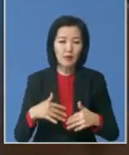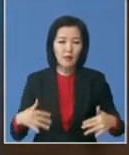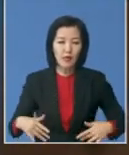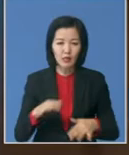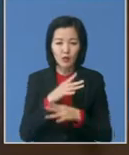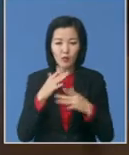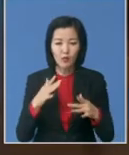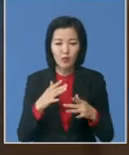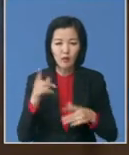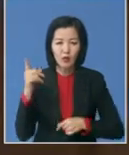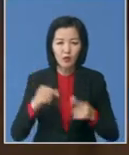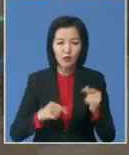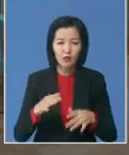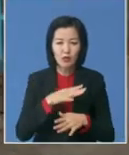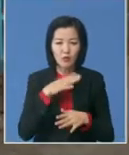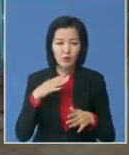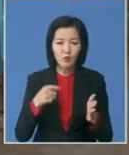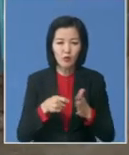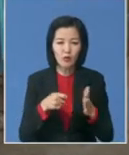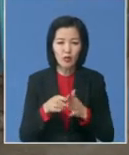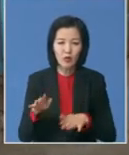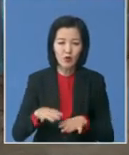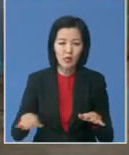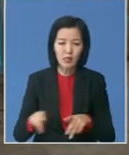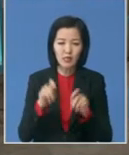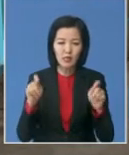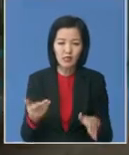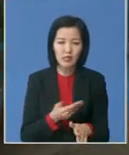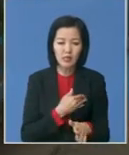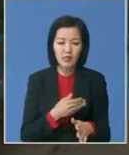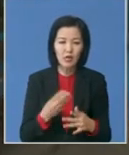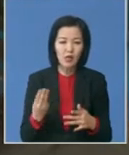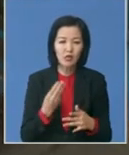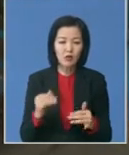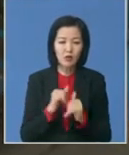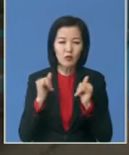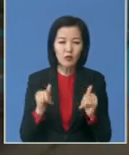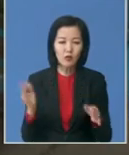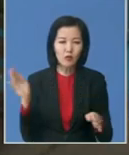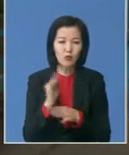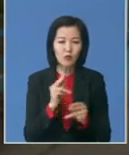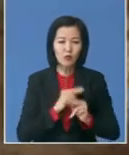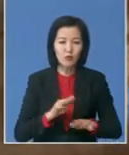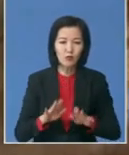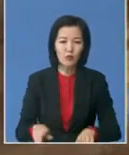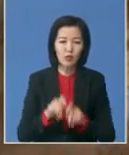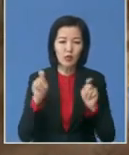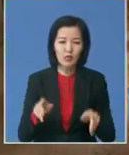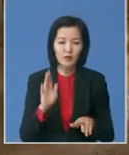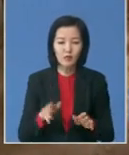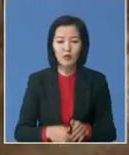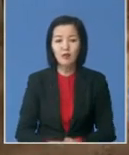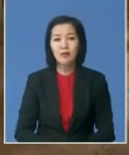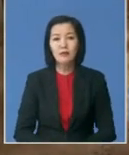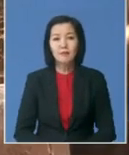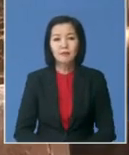сүт тауарлы ферма мен мал бордақылау алаңын құрсам дейді. Сәйкесінше шаруашылық өркендесе қосымша жұмыс орнында ашылмақ. Жазира